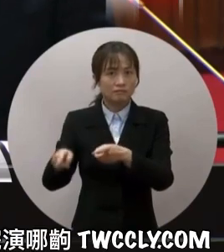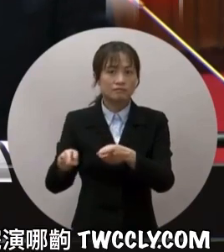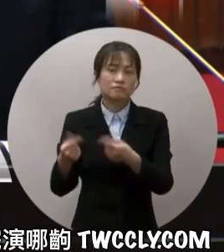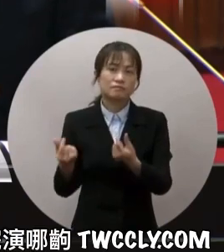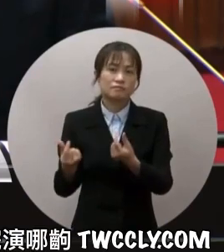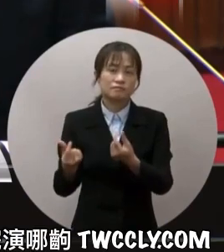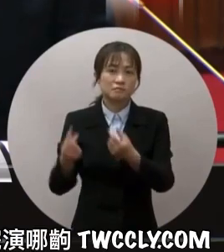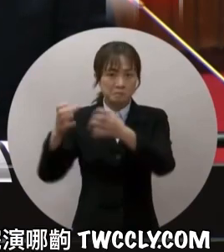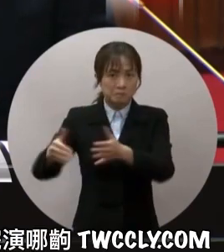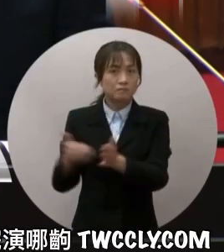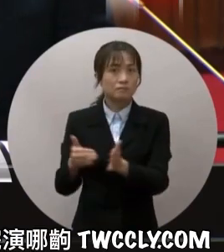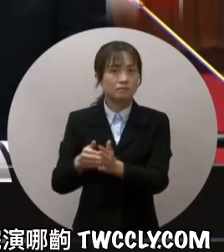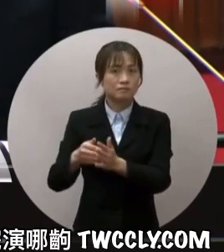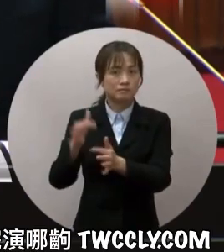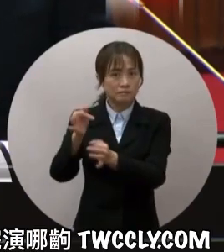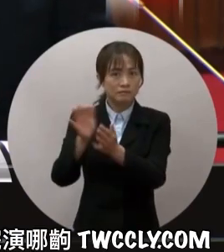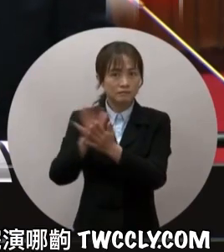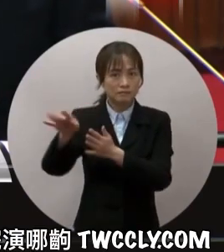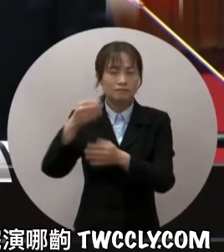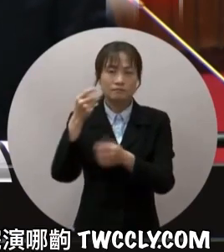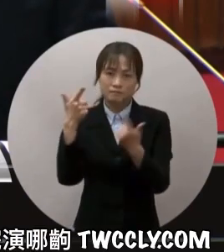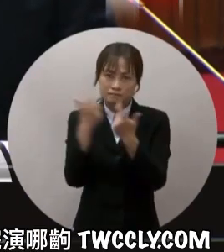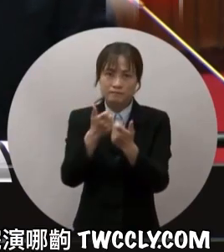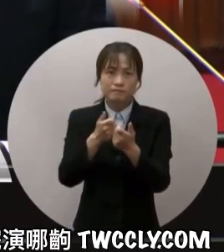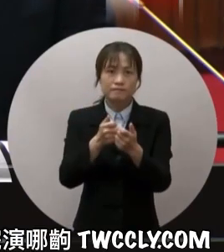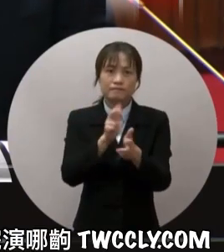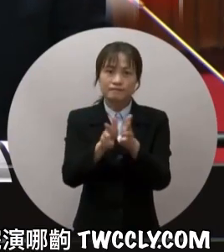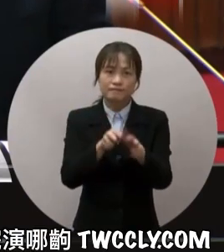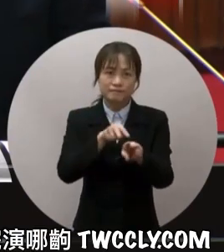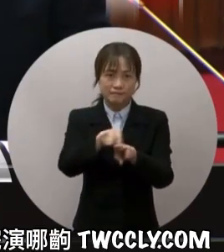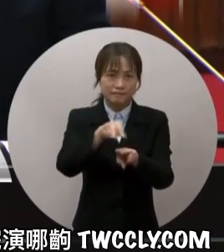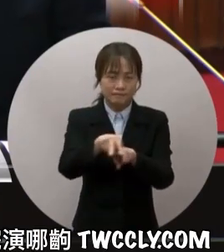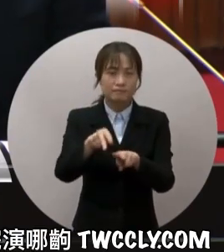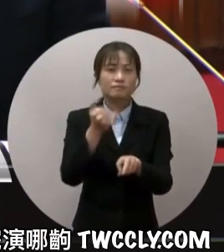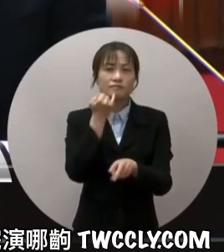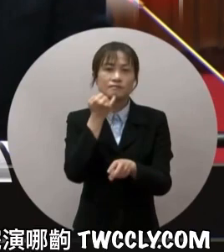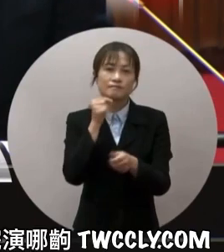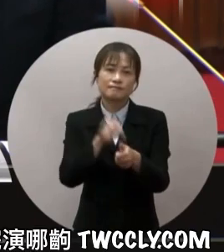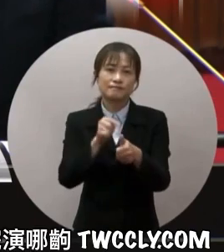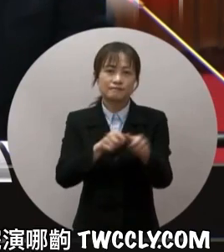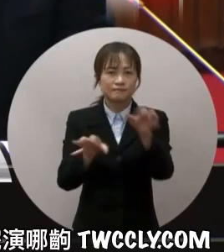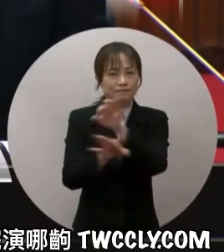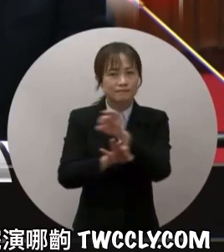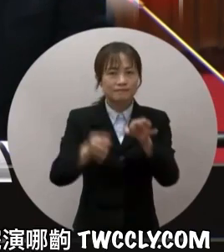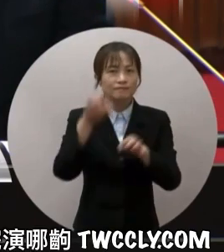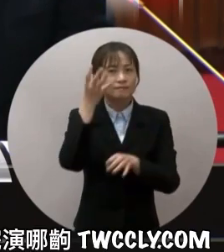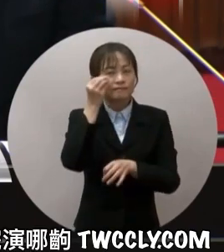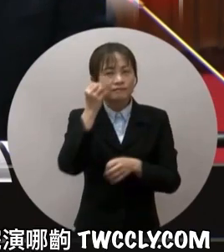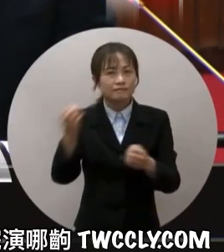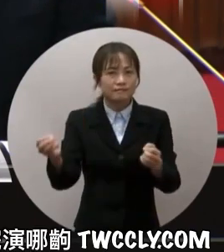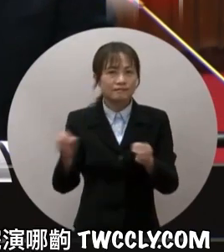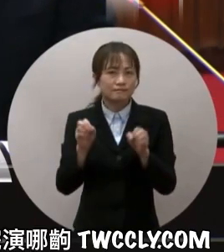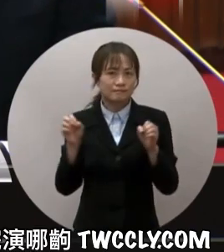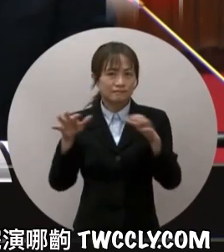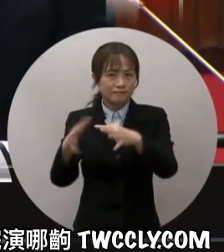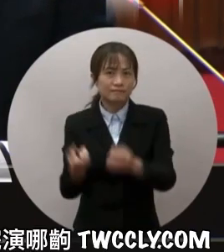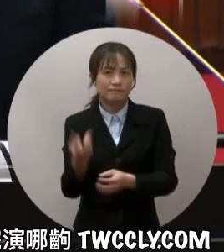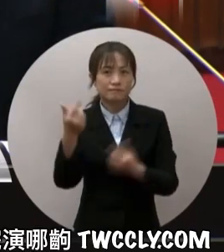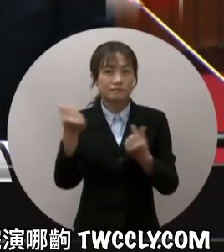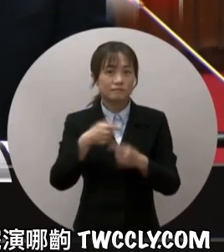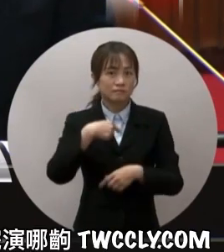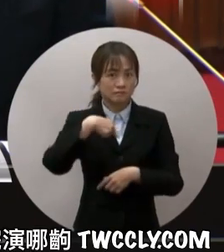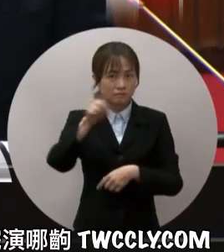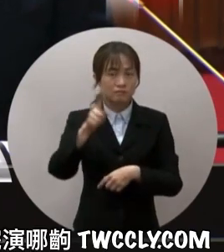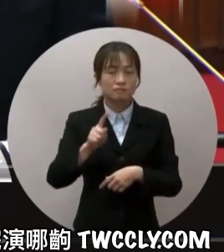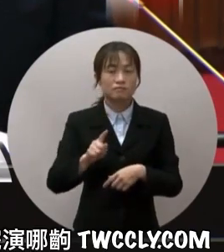一個市場同時它結合了軌道的運輸它同時也帶動了旅遊跟觀光從我們每次去東京一定會去